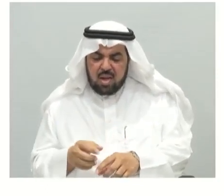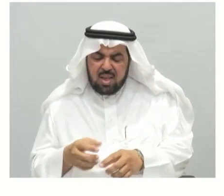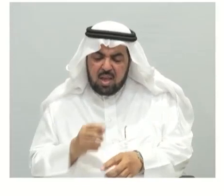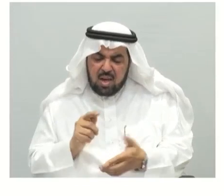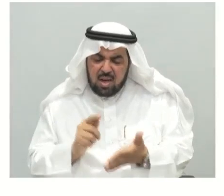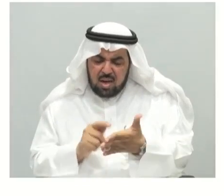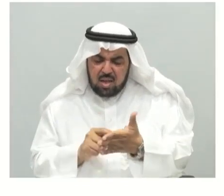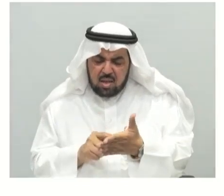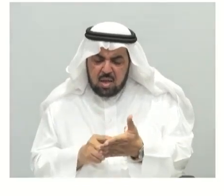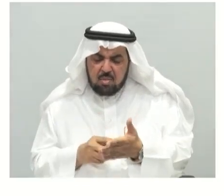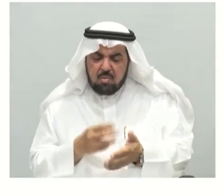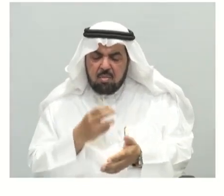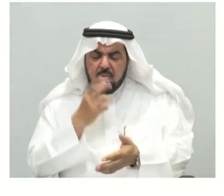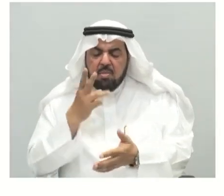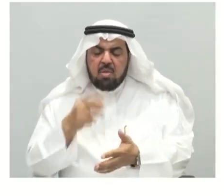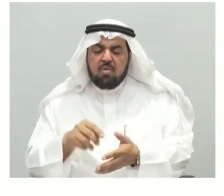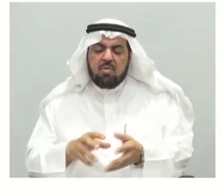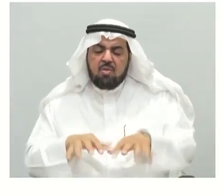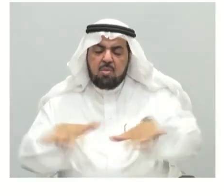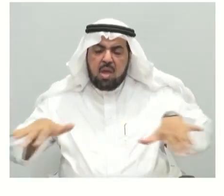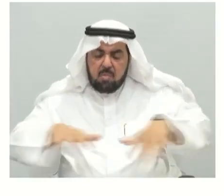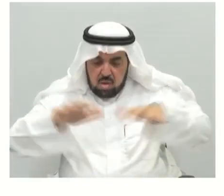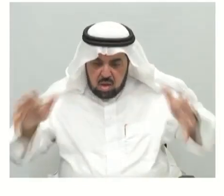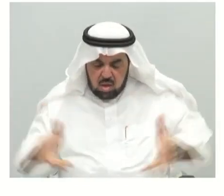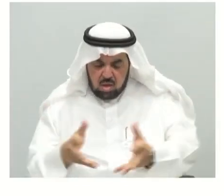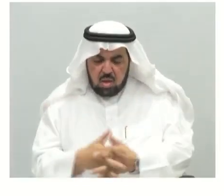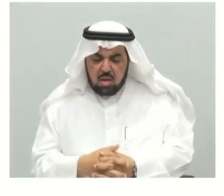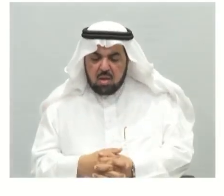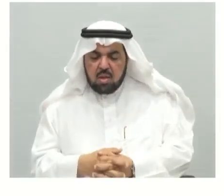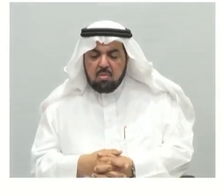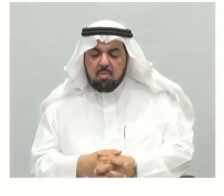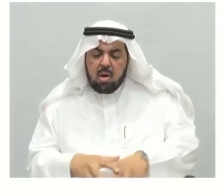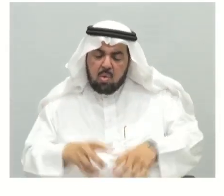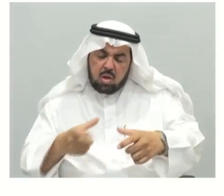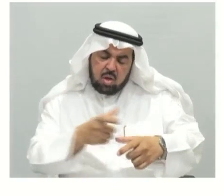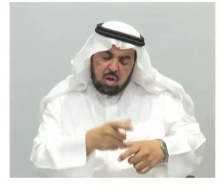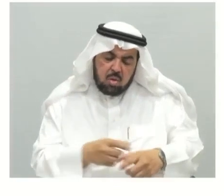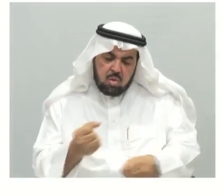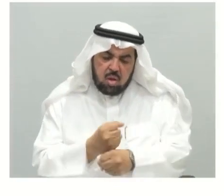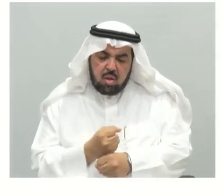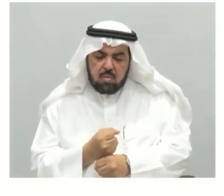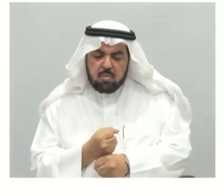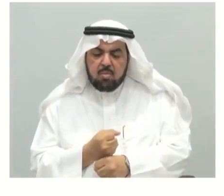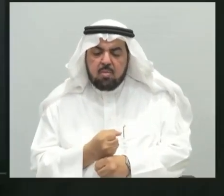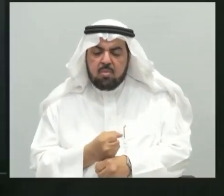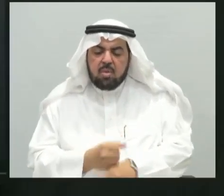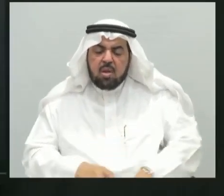للاحساس بالرائحه في بيئاتها نلاحظ ما هو التركيب الذي يستخدم